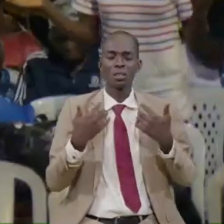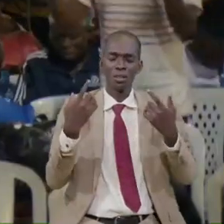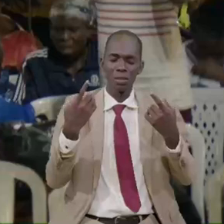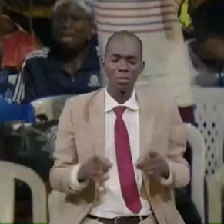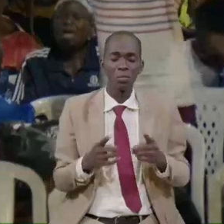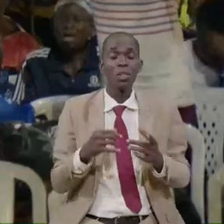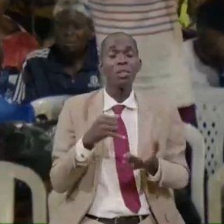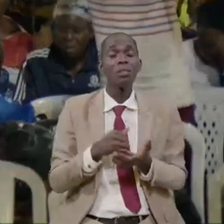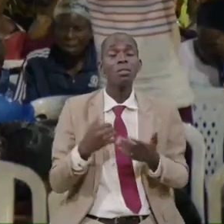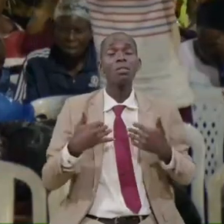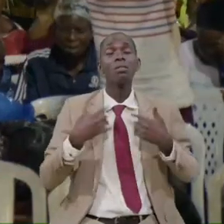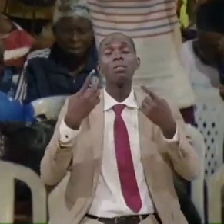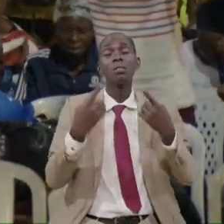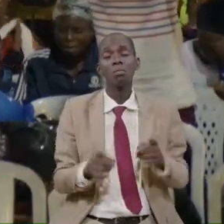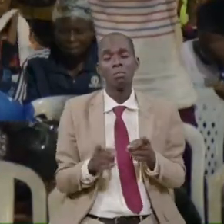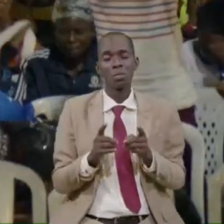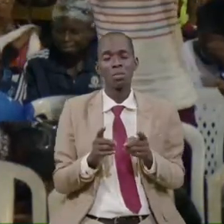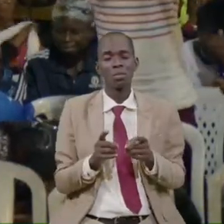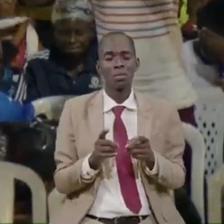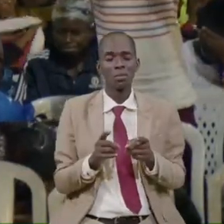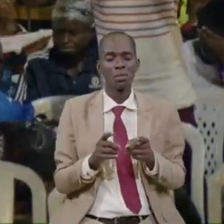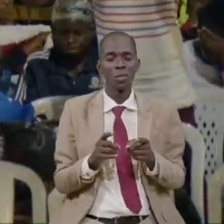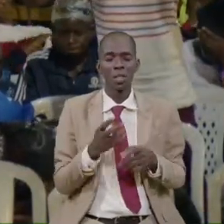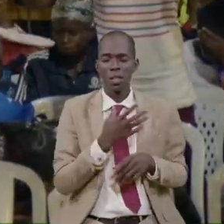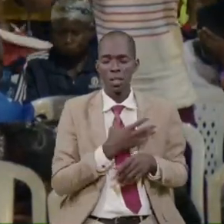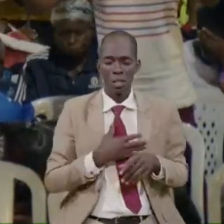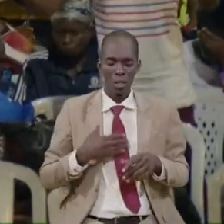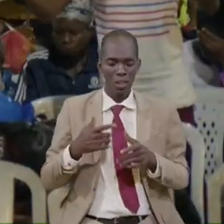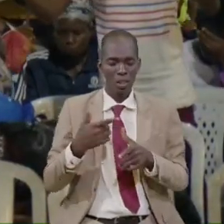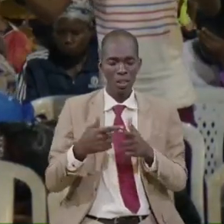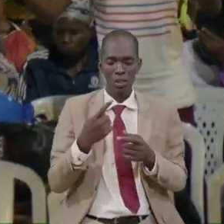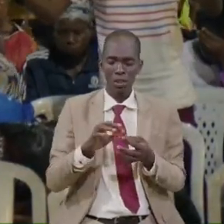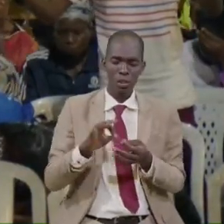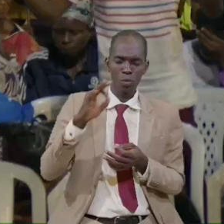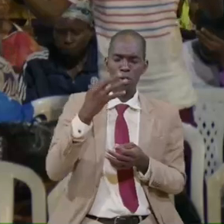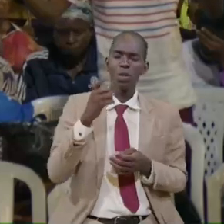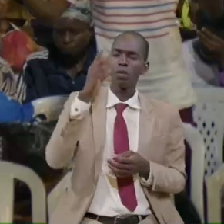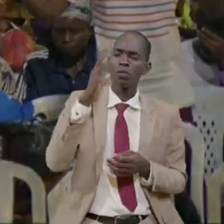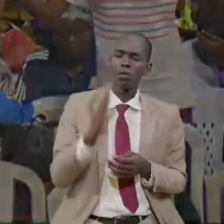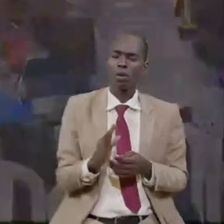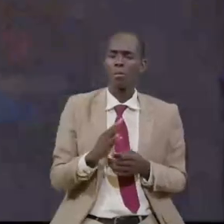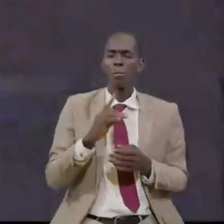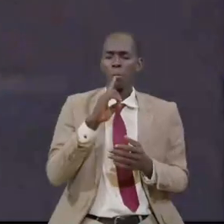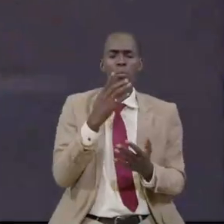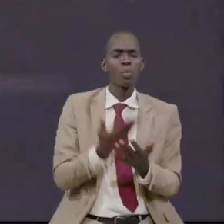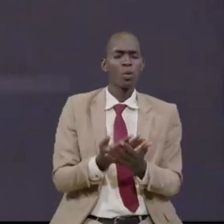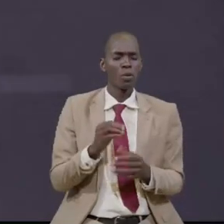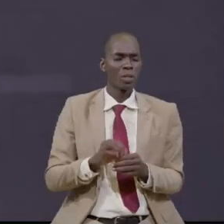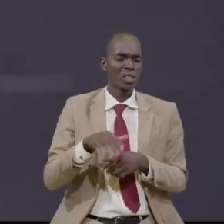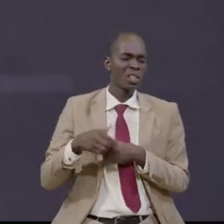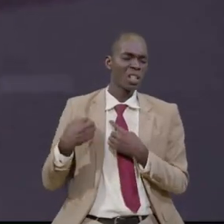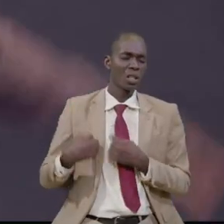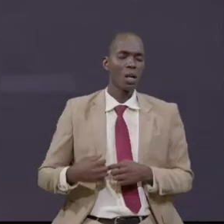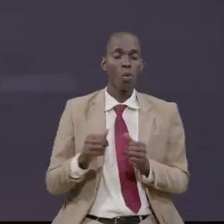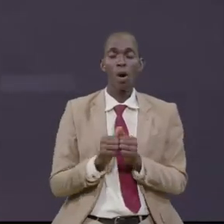C'est fait. Et que l'Esprit de Dieu rende témoignage à leur cœur avec la joie